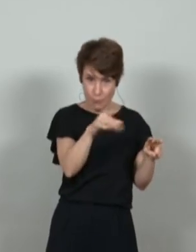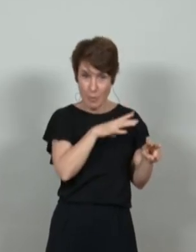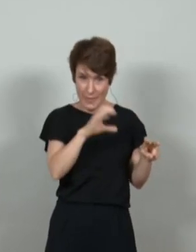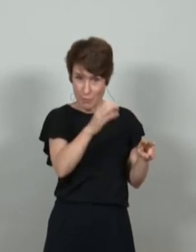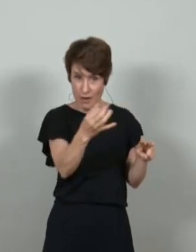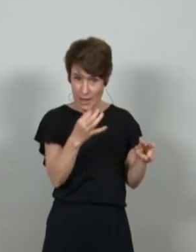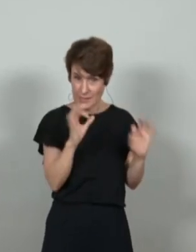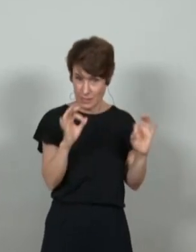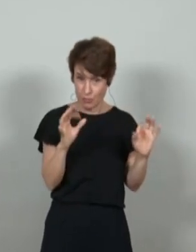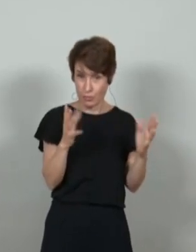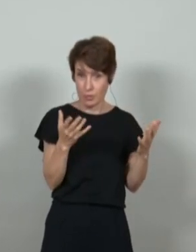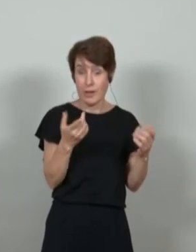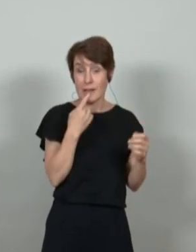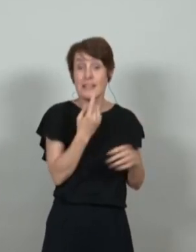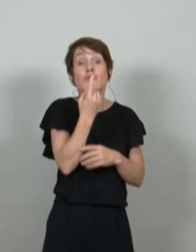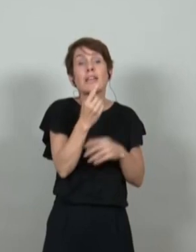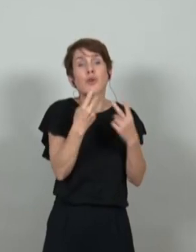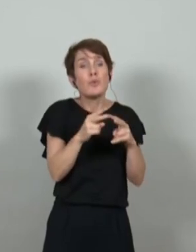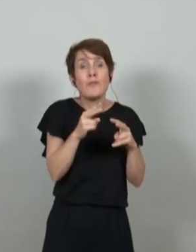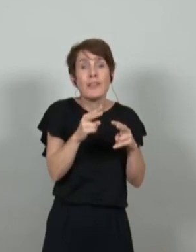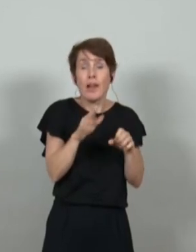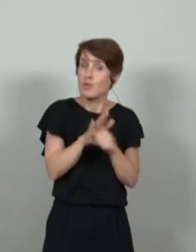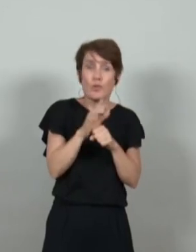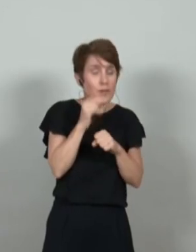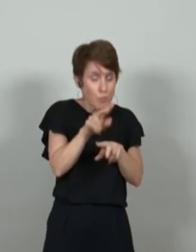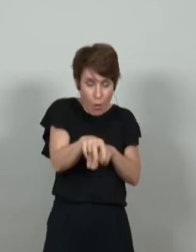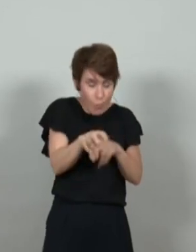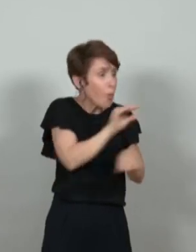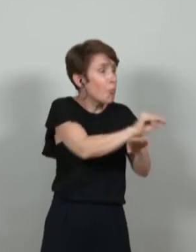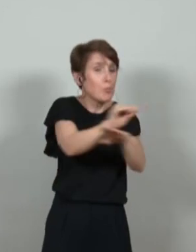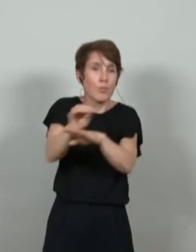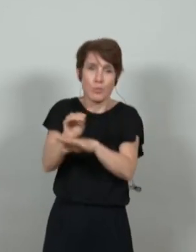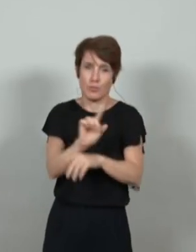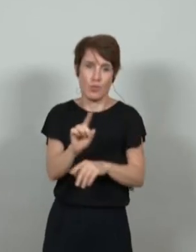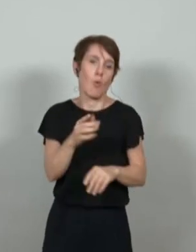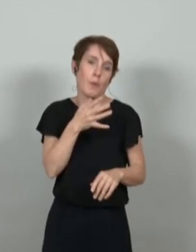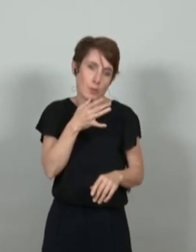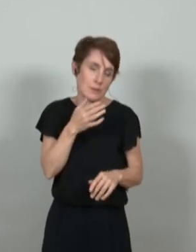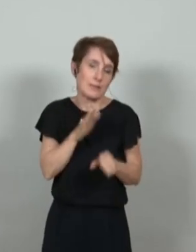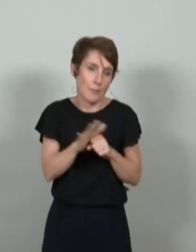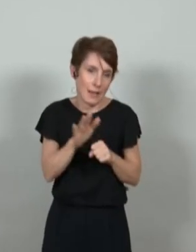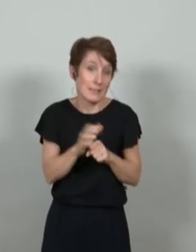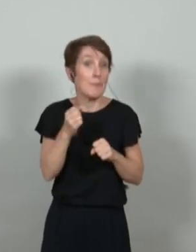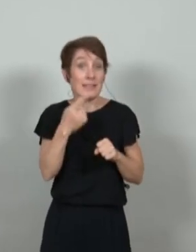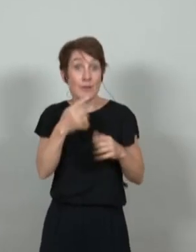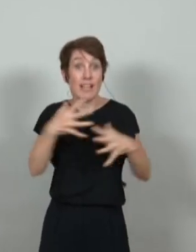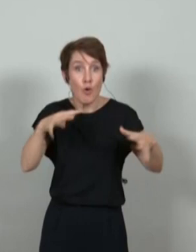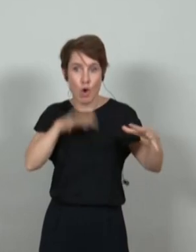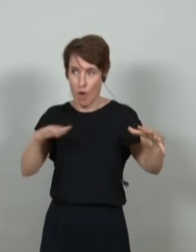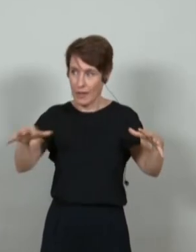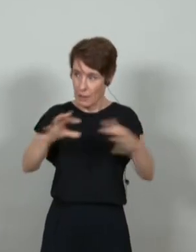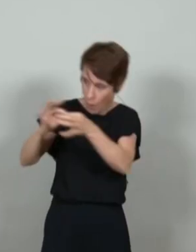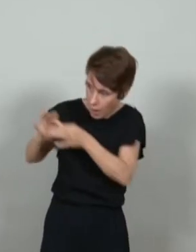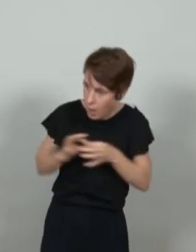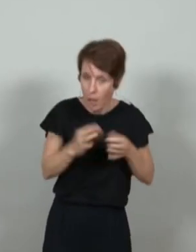ce n'est pas à l'échelle d'une ville qu'on pourra nourrir sa population mais c'est dans son lien avec le territoire et y compris le grand territoire et c'est pour ça que nous résonnons